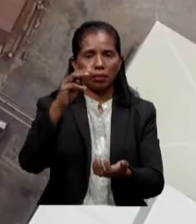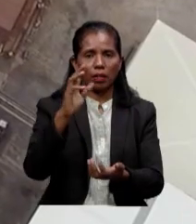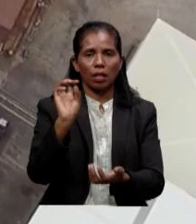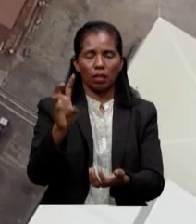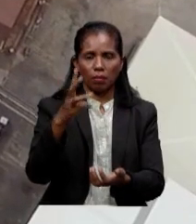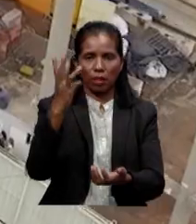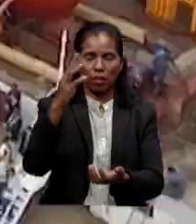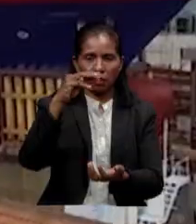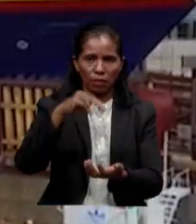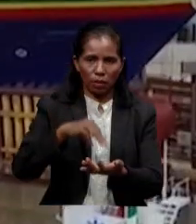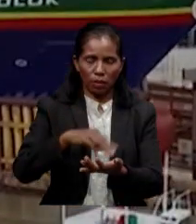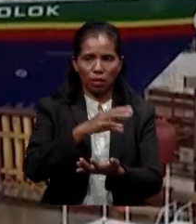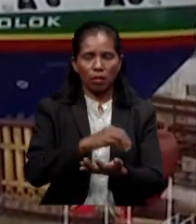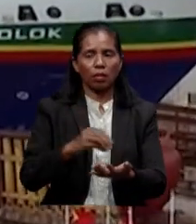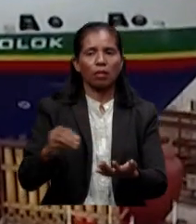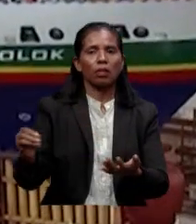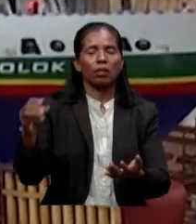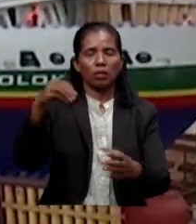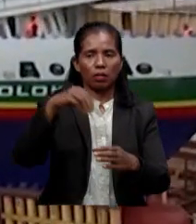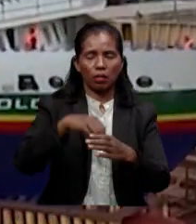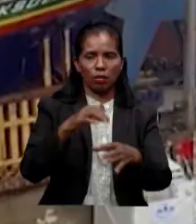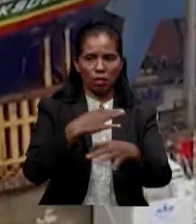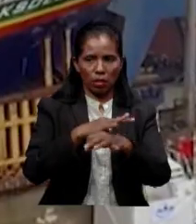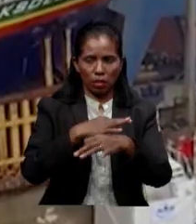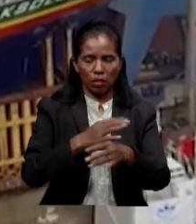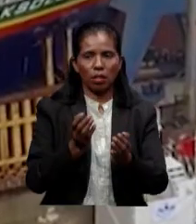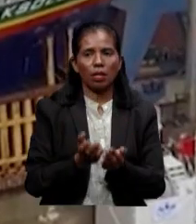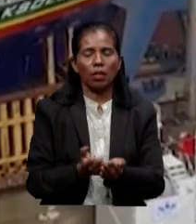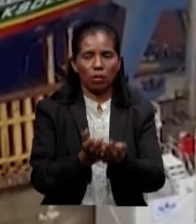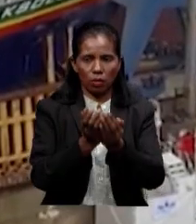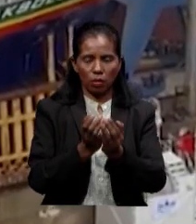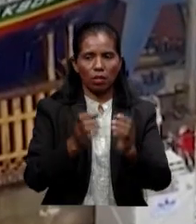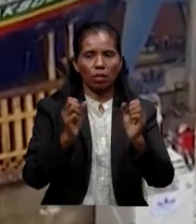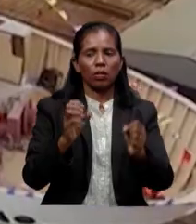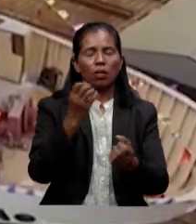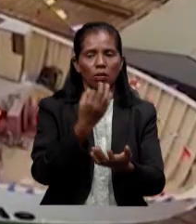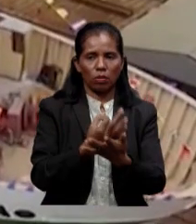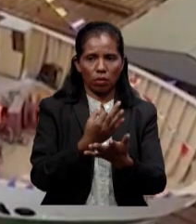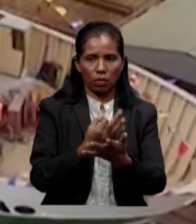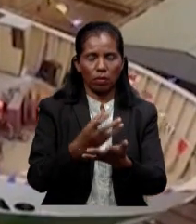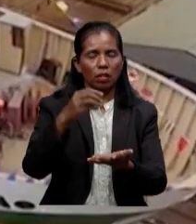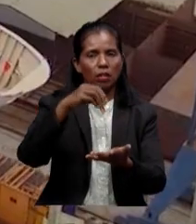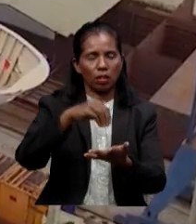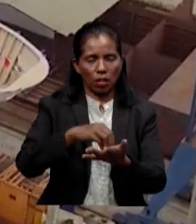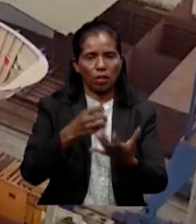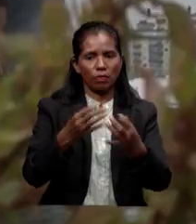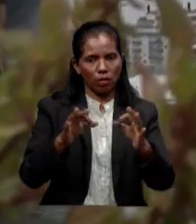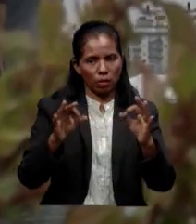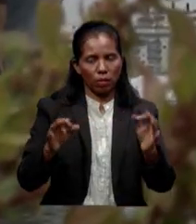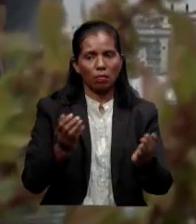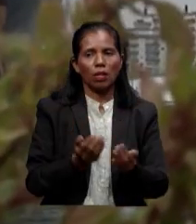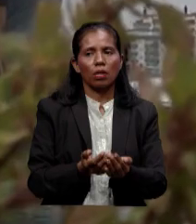rua ba pontões hodi conclui rehabilitação rohak solok nune orçamento nebe aloca ona ba rohak solok